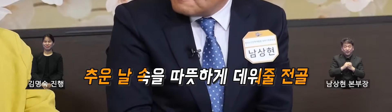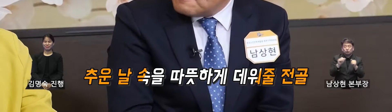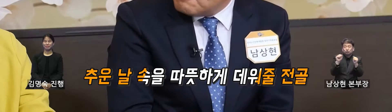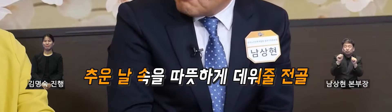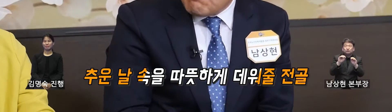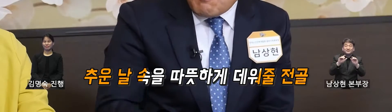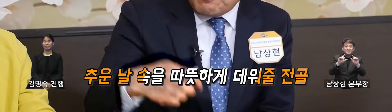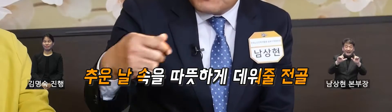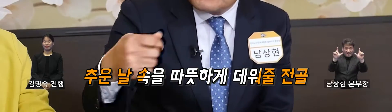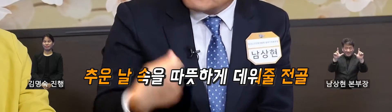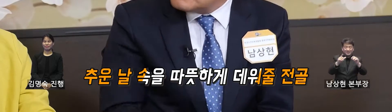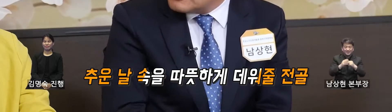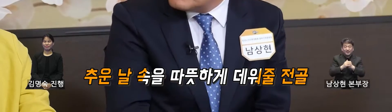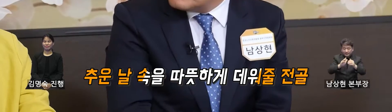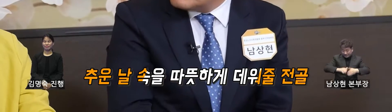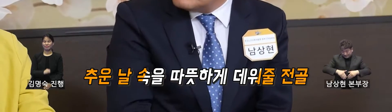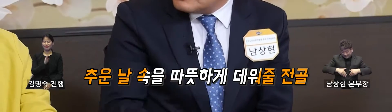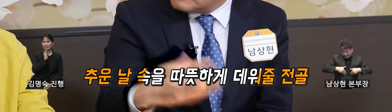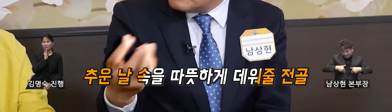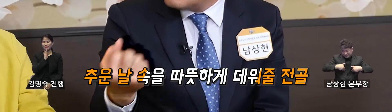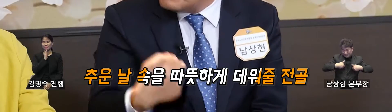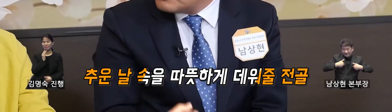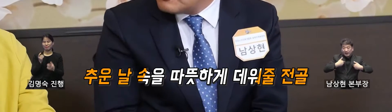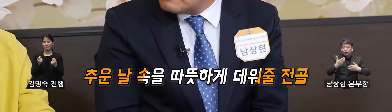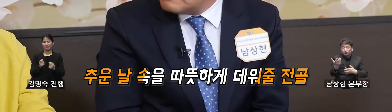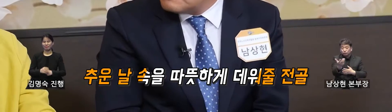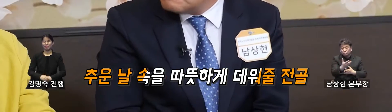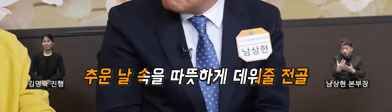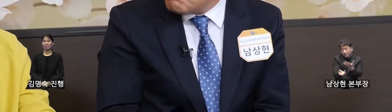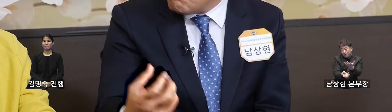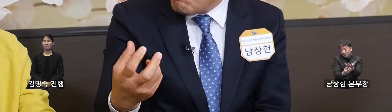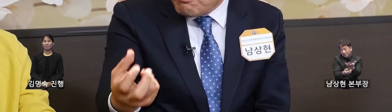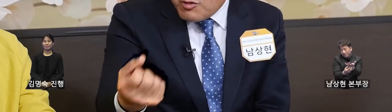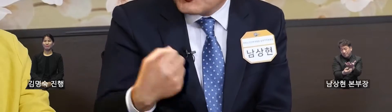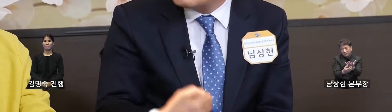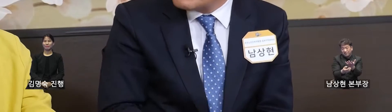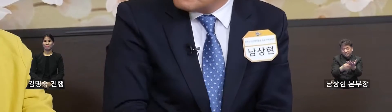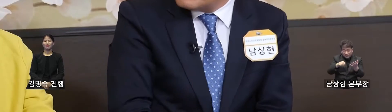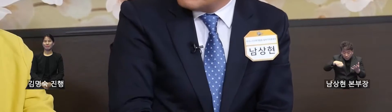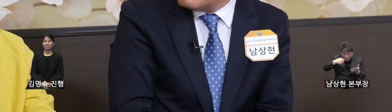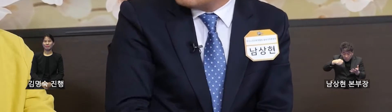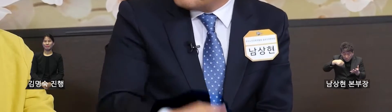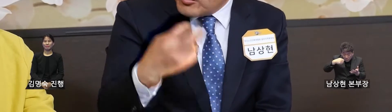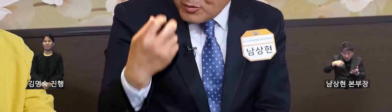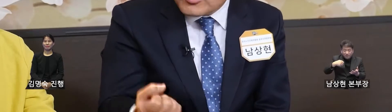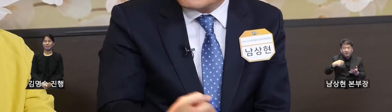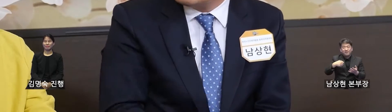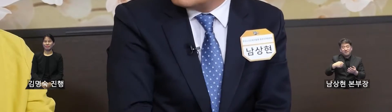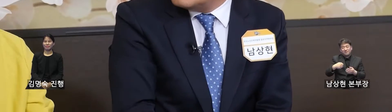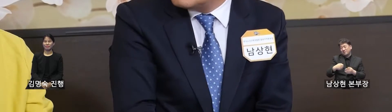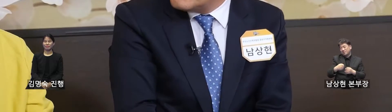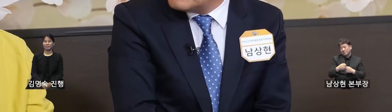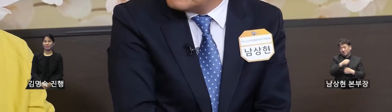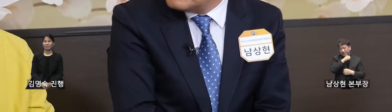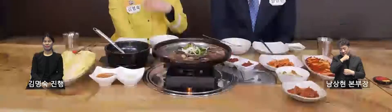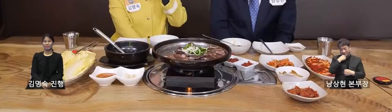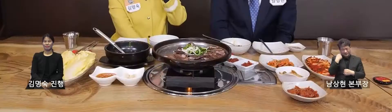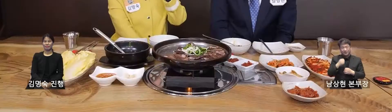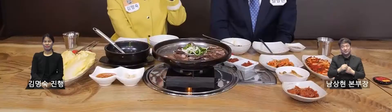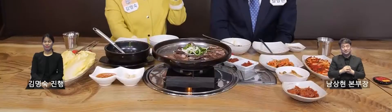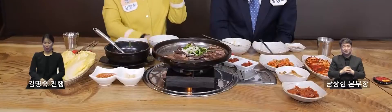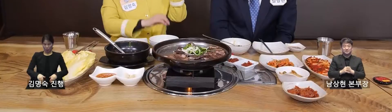날 네. 또 따뜻한 국물을 끓여가면서 먹는 전골은 또 다른 맛이 있어요.